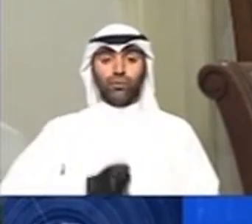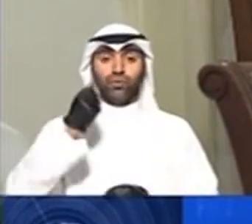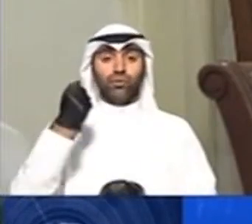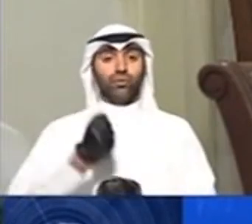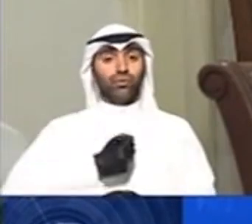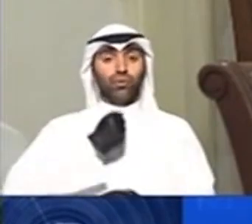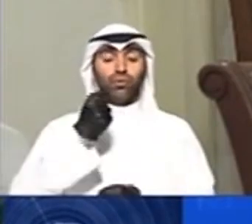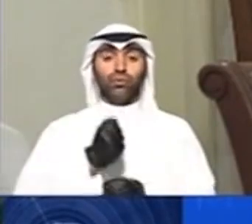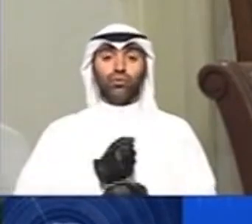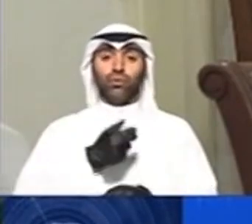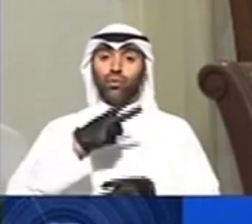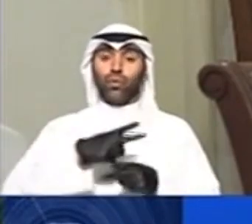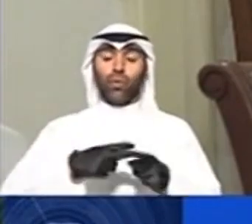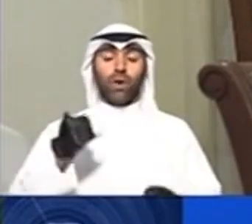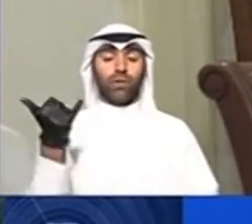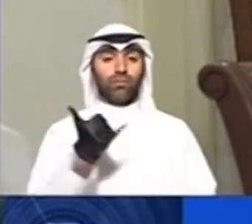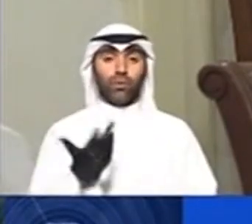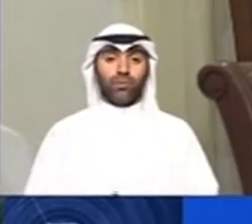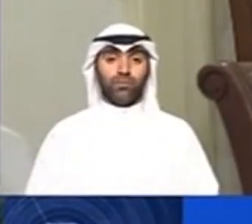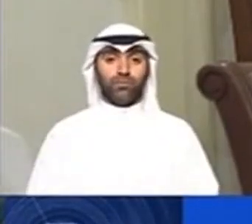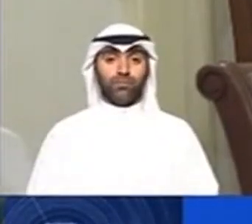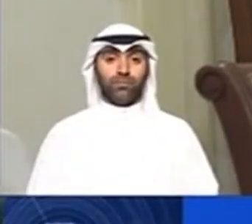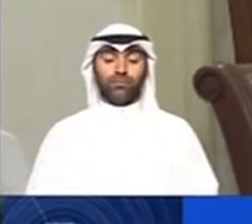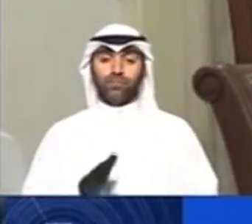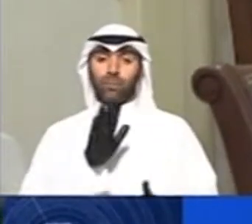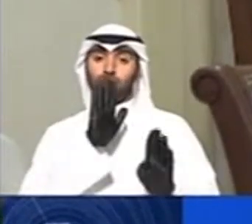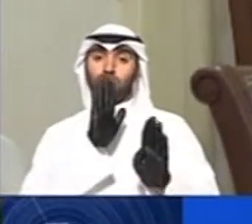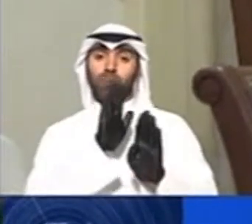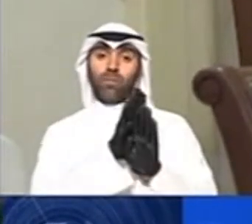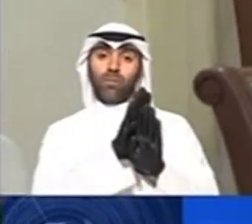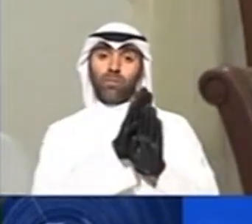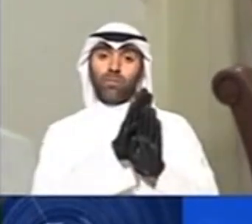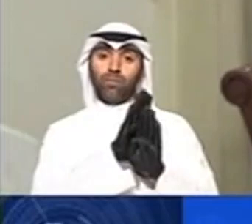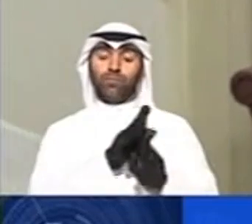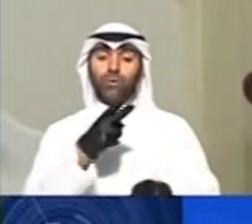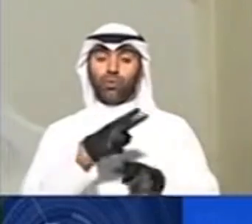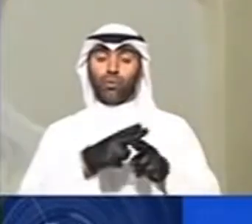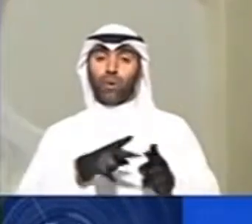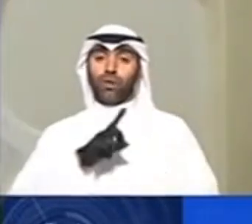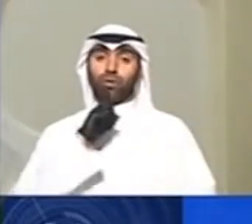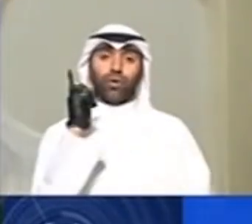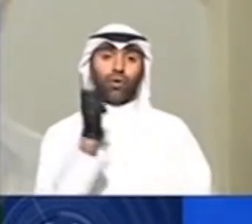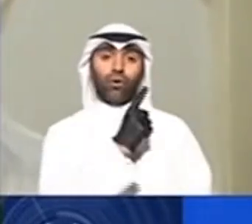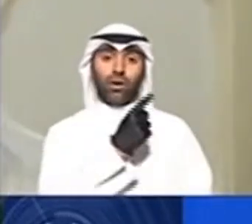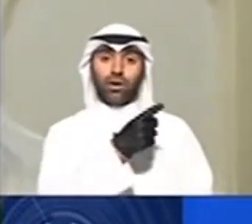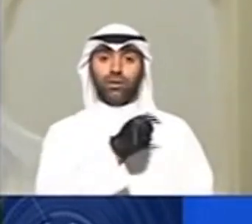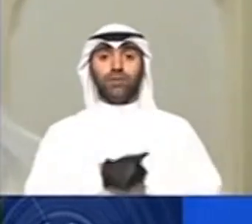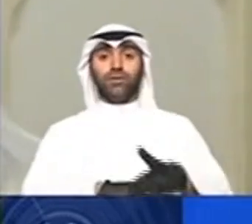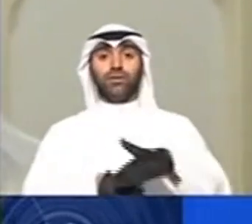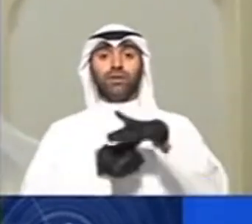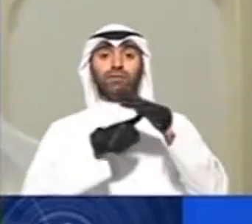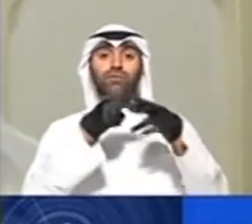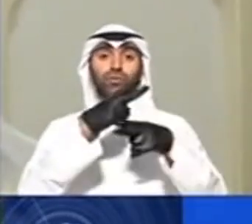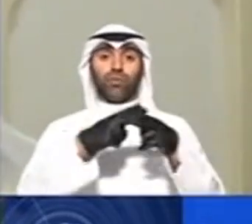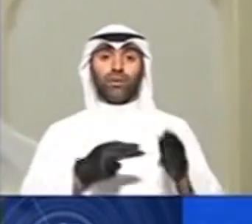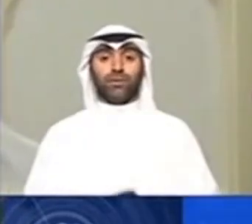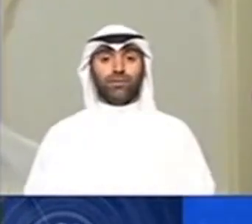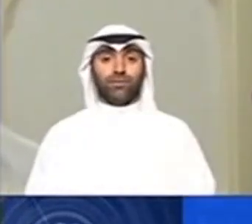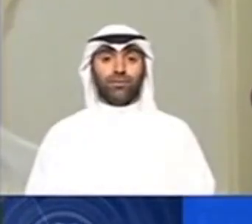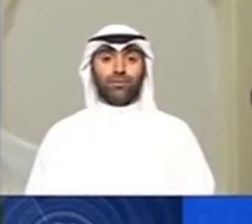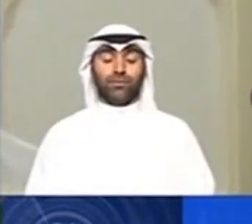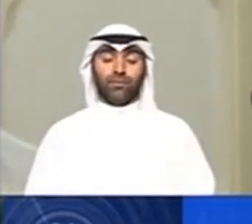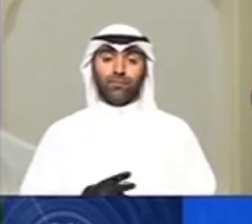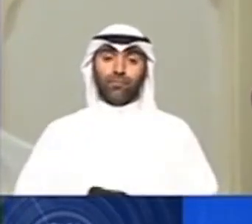العون والسند بنصائحك السديدة وتوجيهاتك الرشيدة، فترفع همتنا وتنير